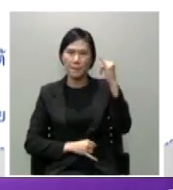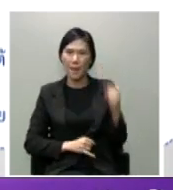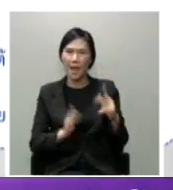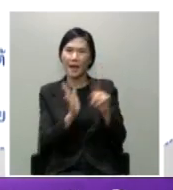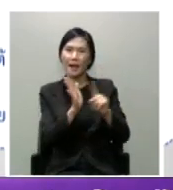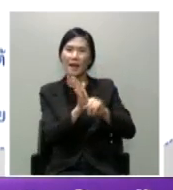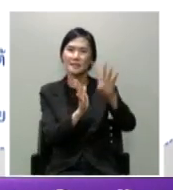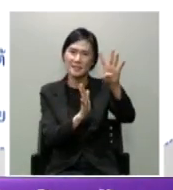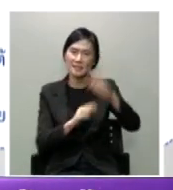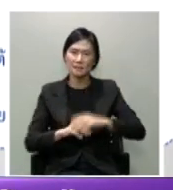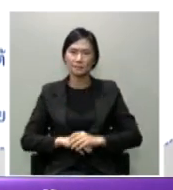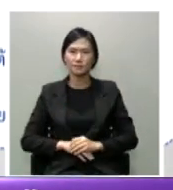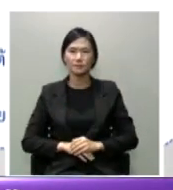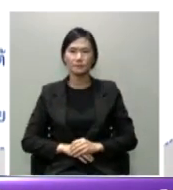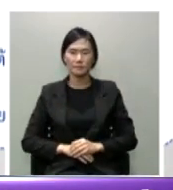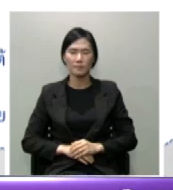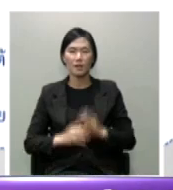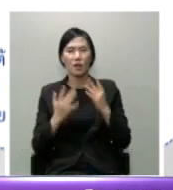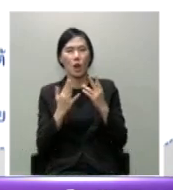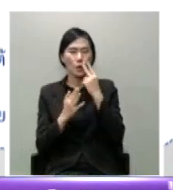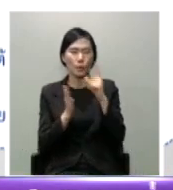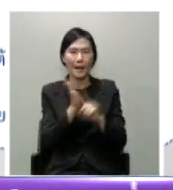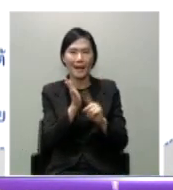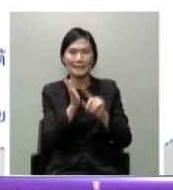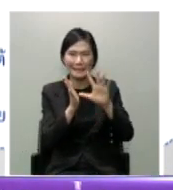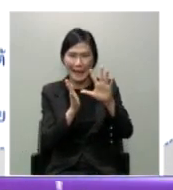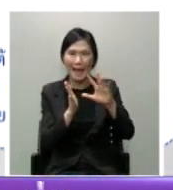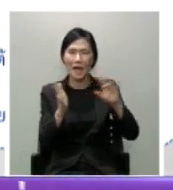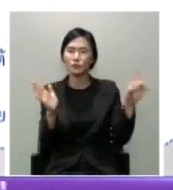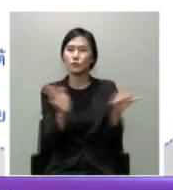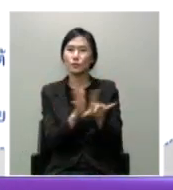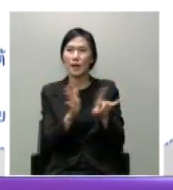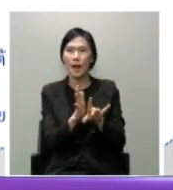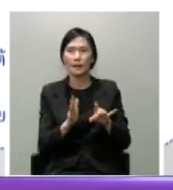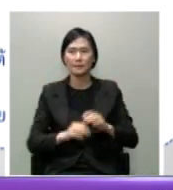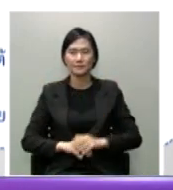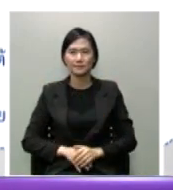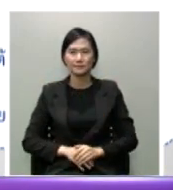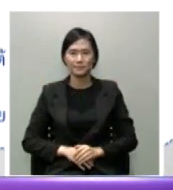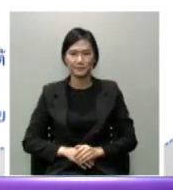ครั้งแล้วก็รอครั้งที่5ซึ่งเป็นครั้งสุดท้าย